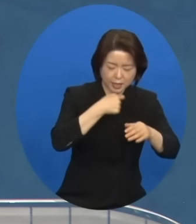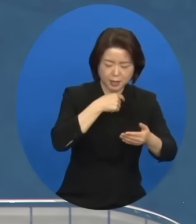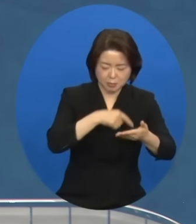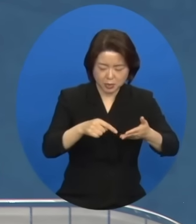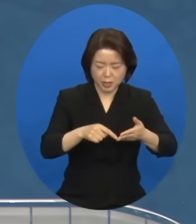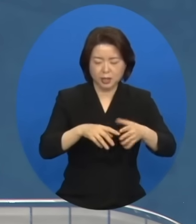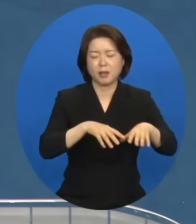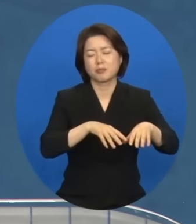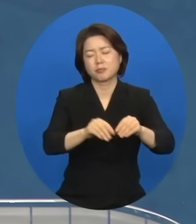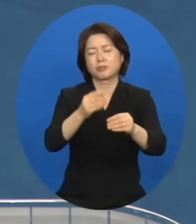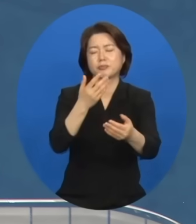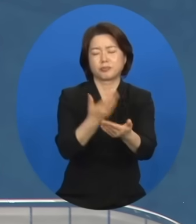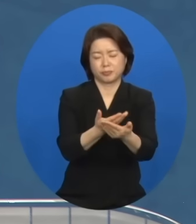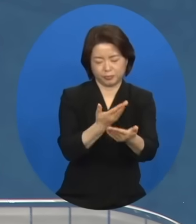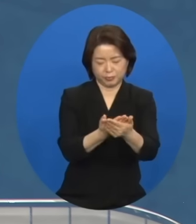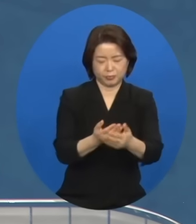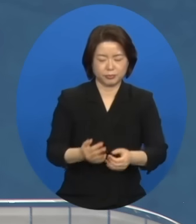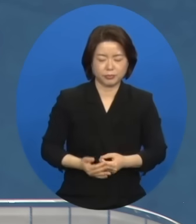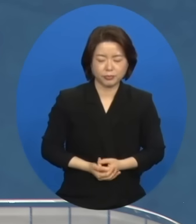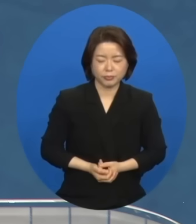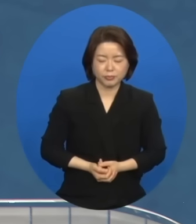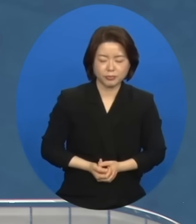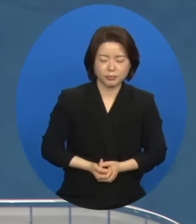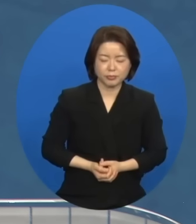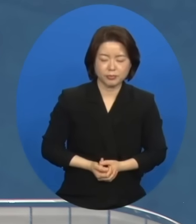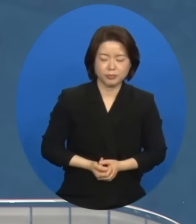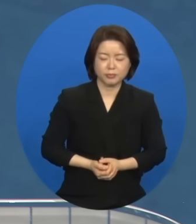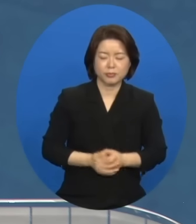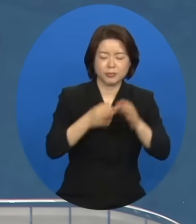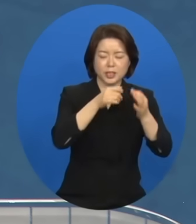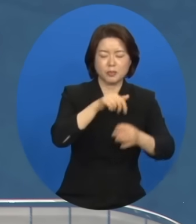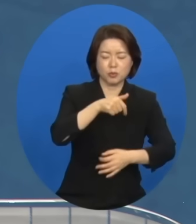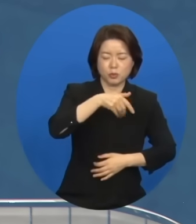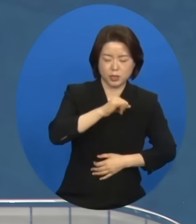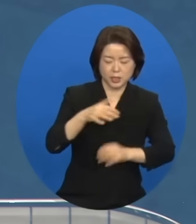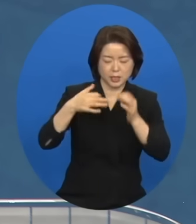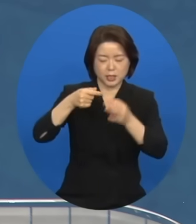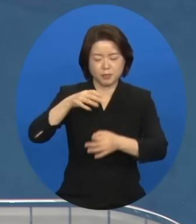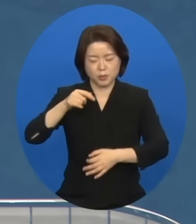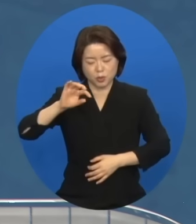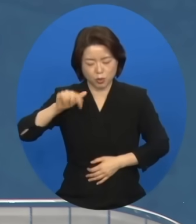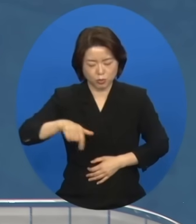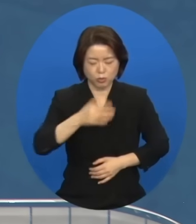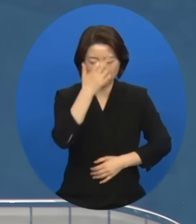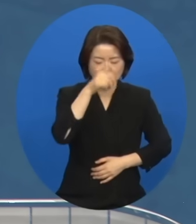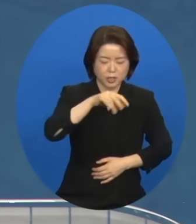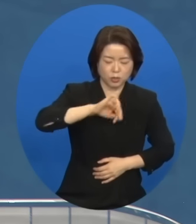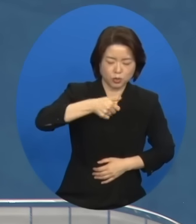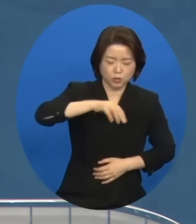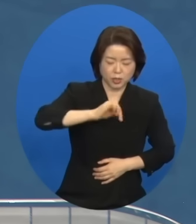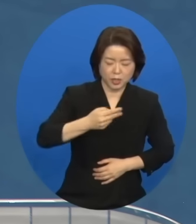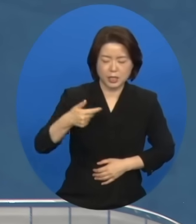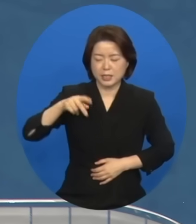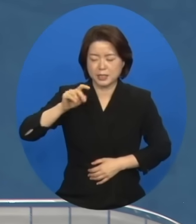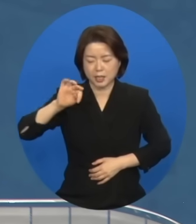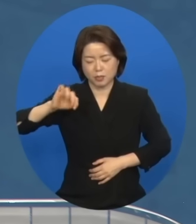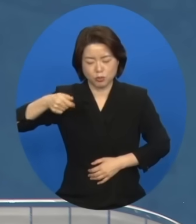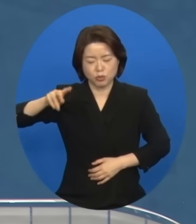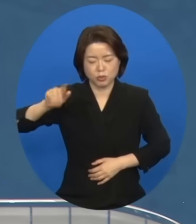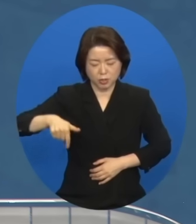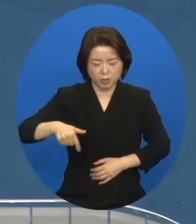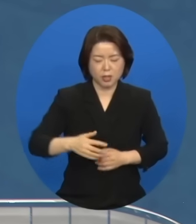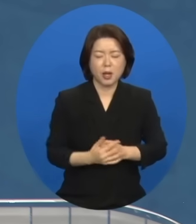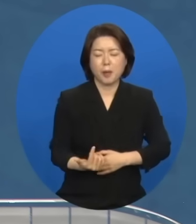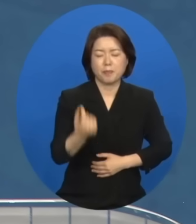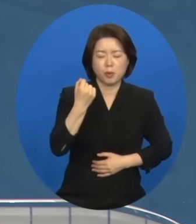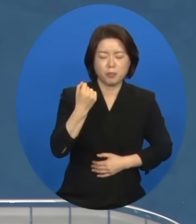그치게 하여 주시옵소서. 김국기 목사님, 김정욱 목사님, 최충렬 선교사님, 장문석 집사님,